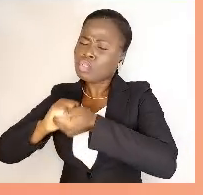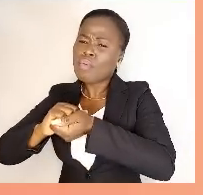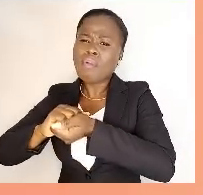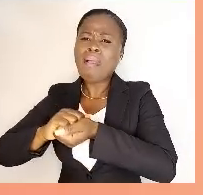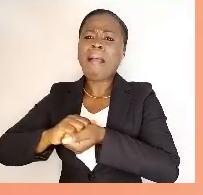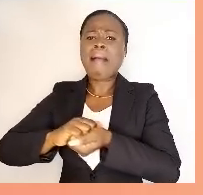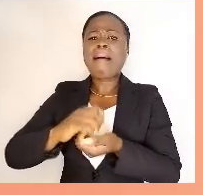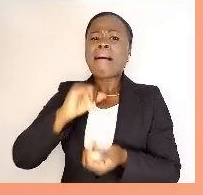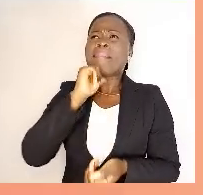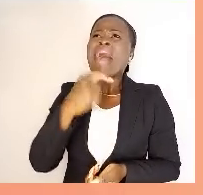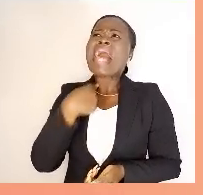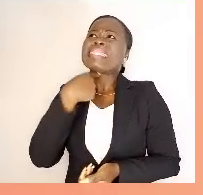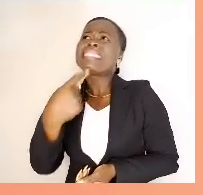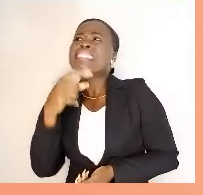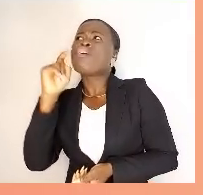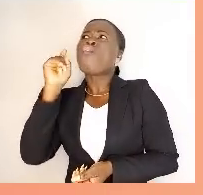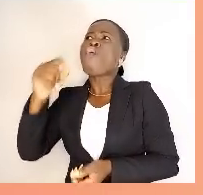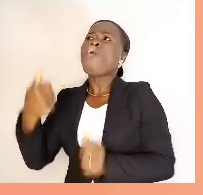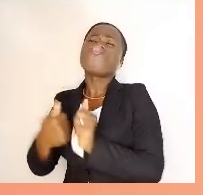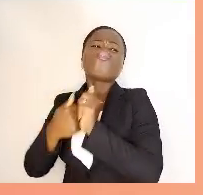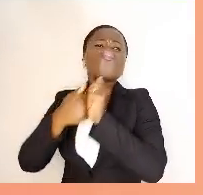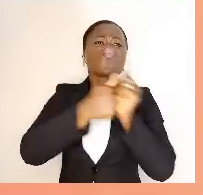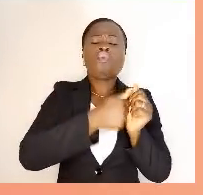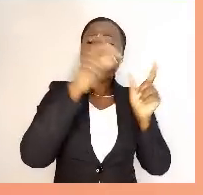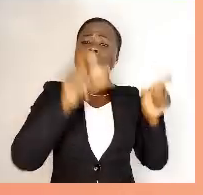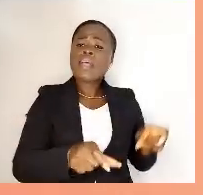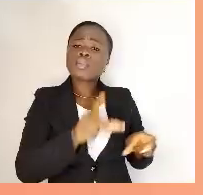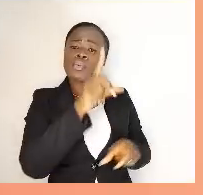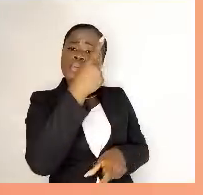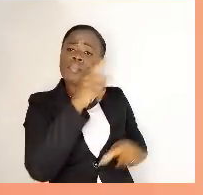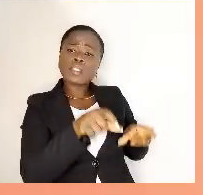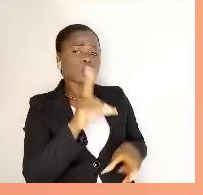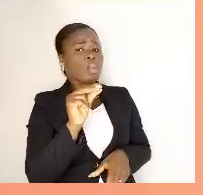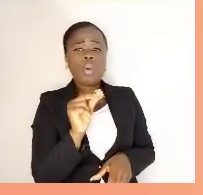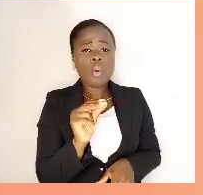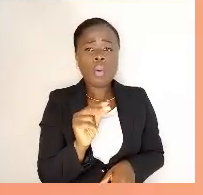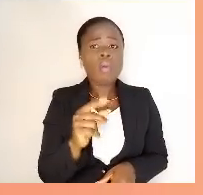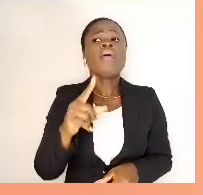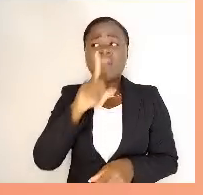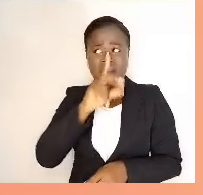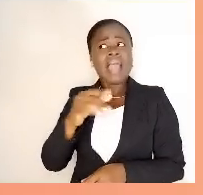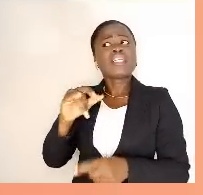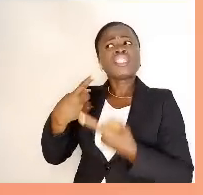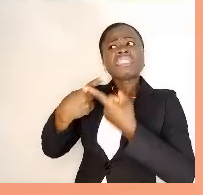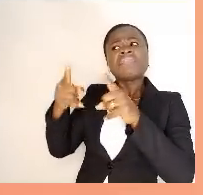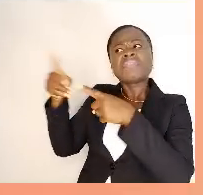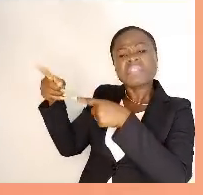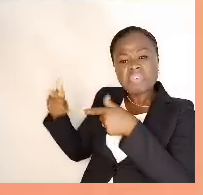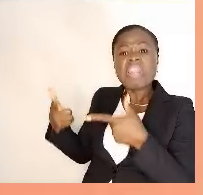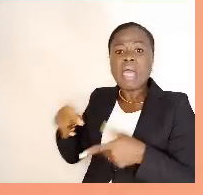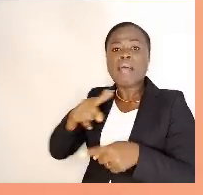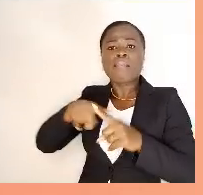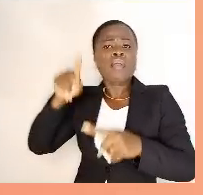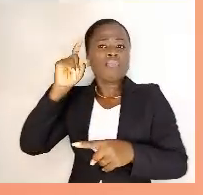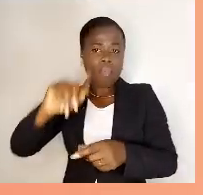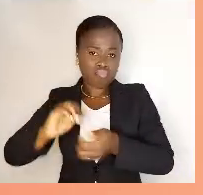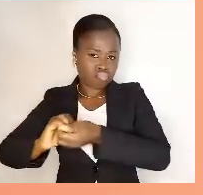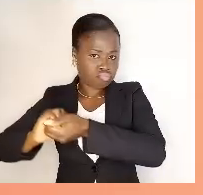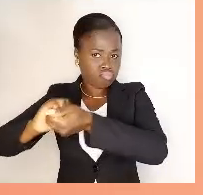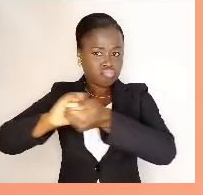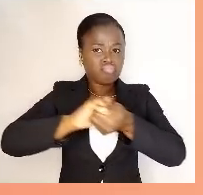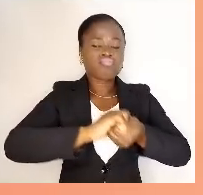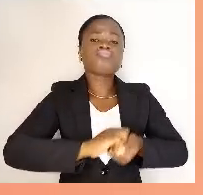signifie pas une totale convergence des points de vue, une uniformisation des consciences,